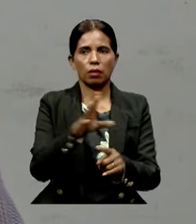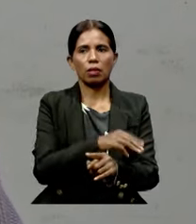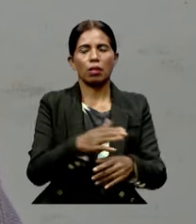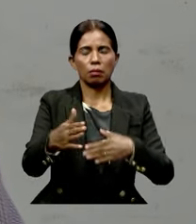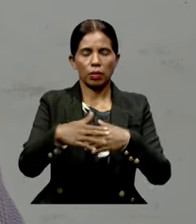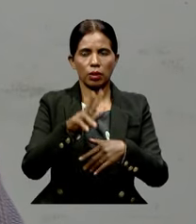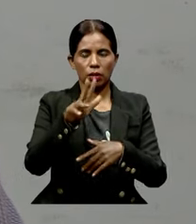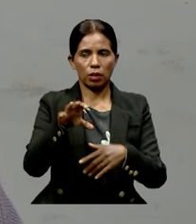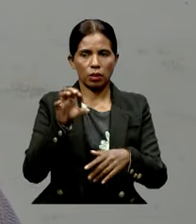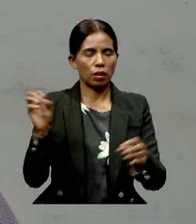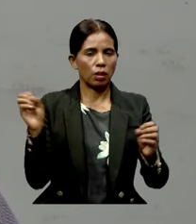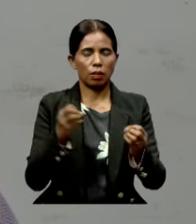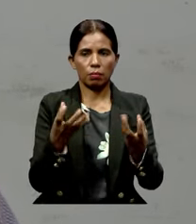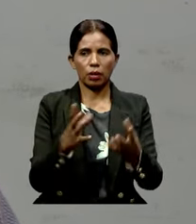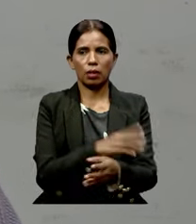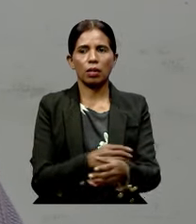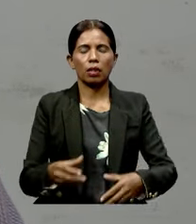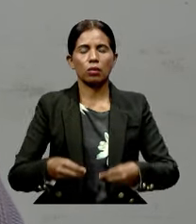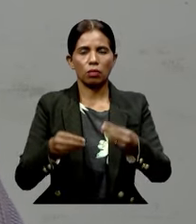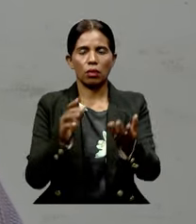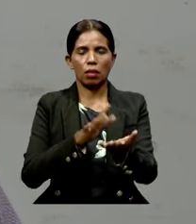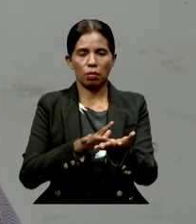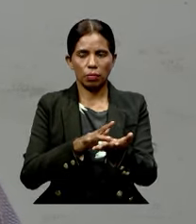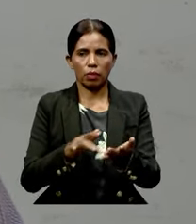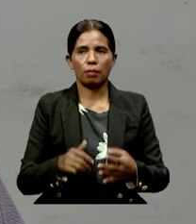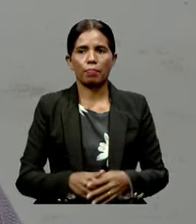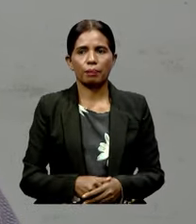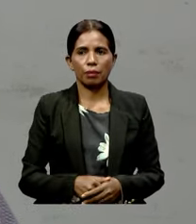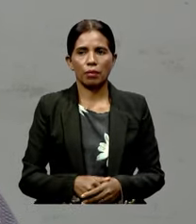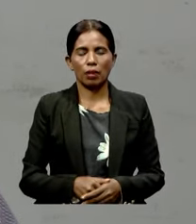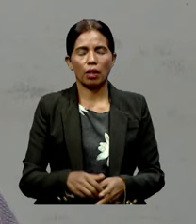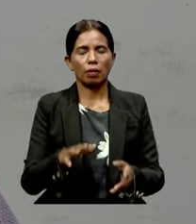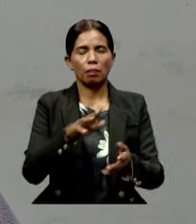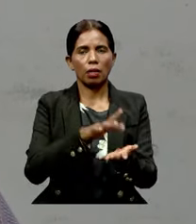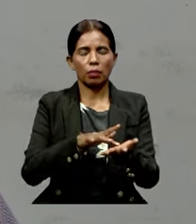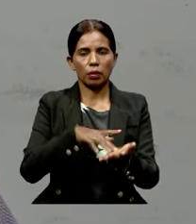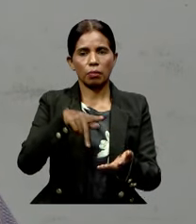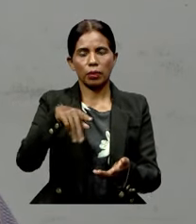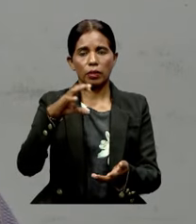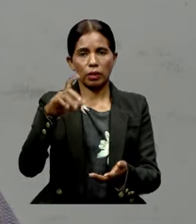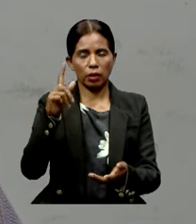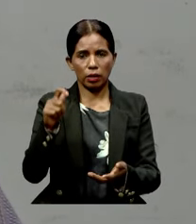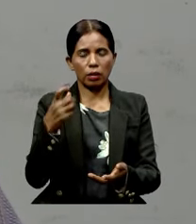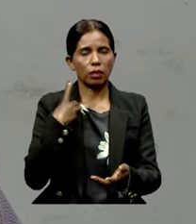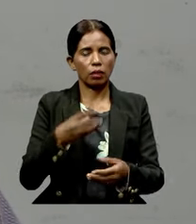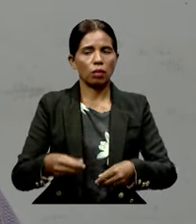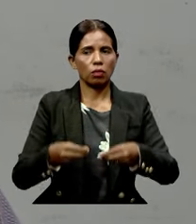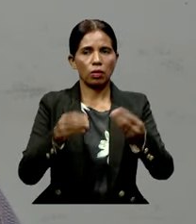itu antara lah suficiente atau bela fornes. I ba paracetamol pesan esan itu paracetamol itu fornesmen itu